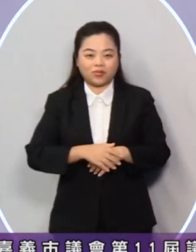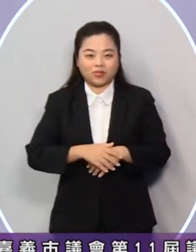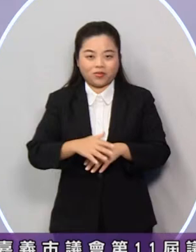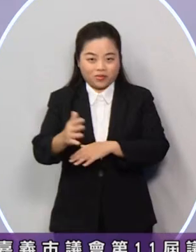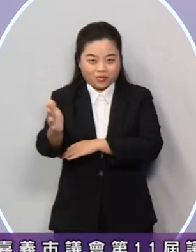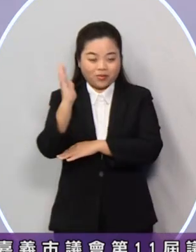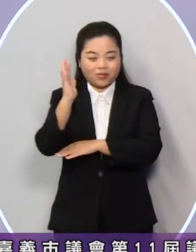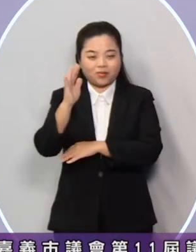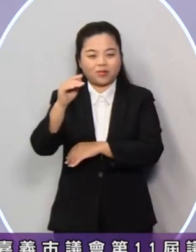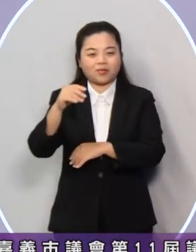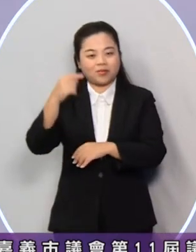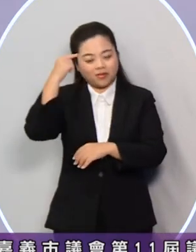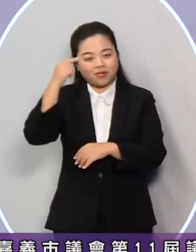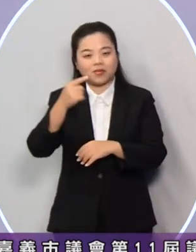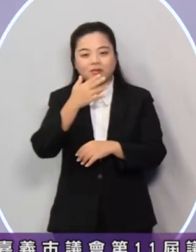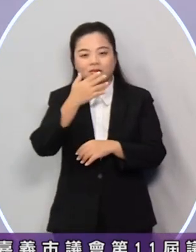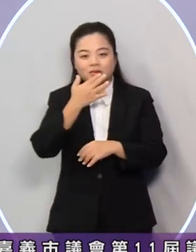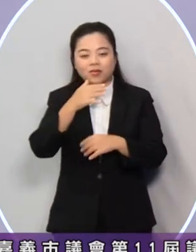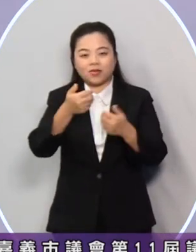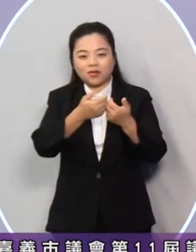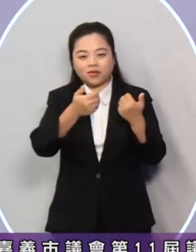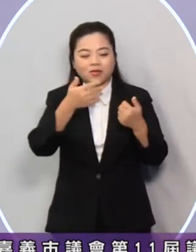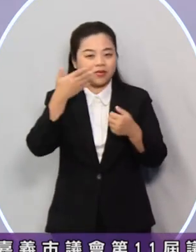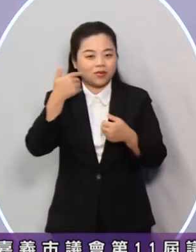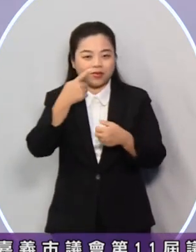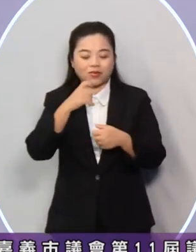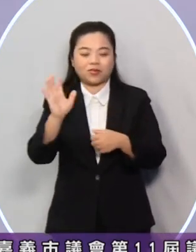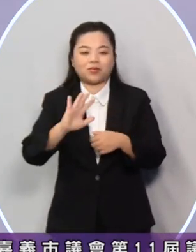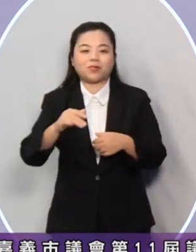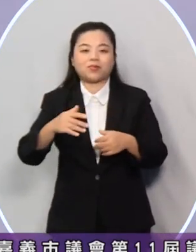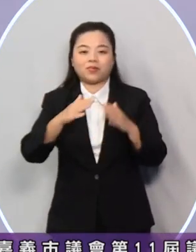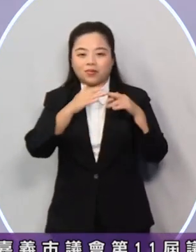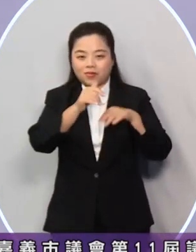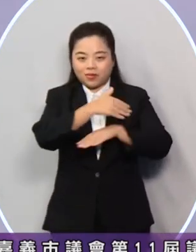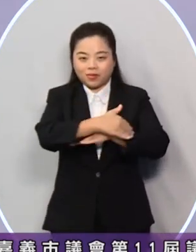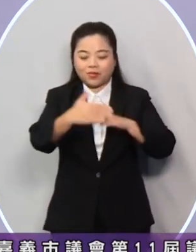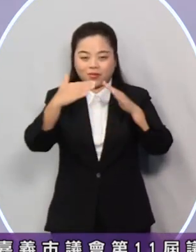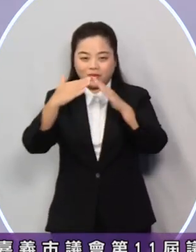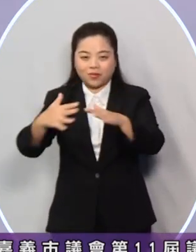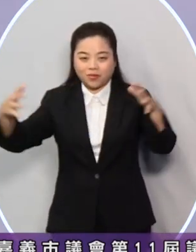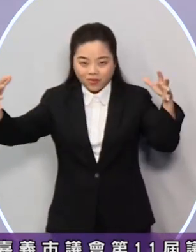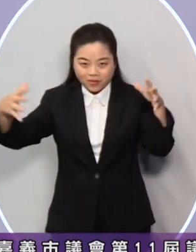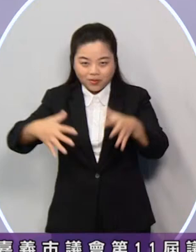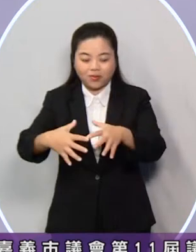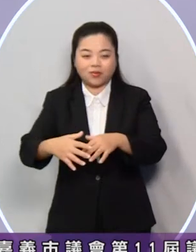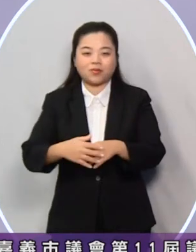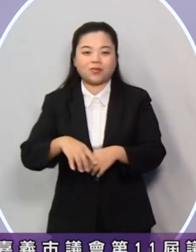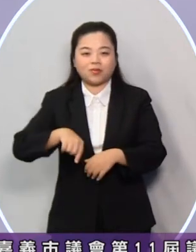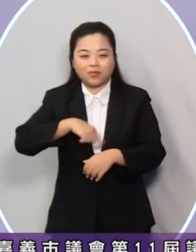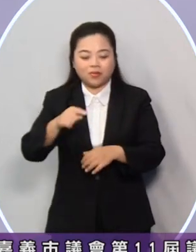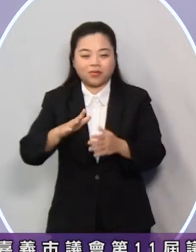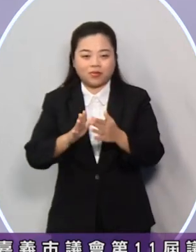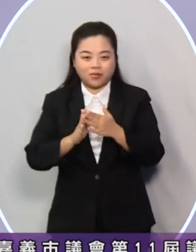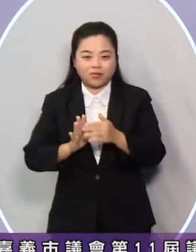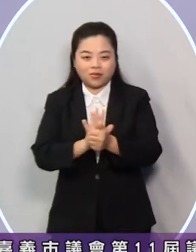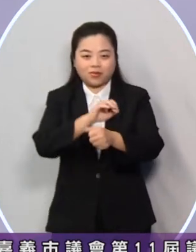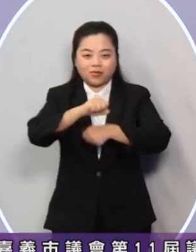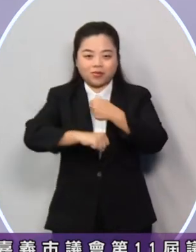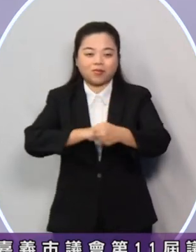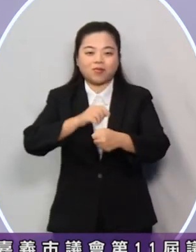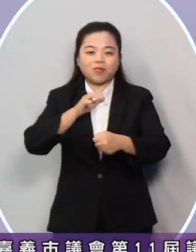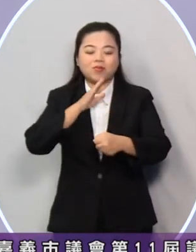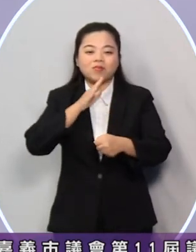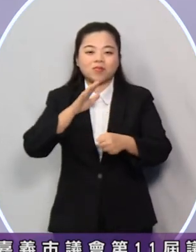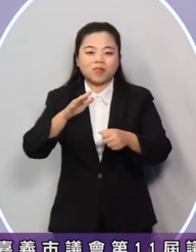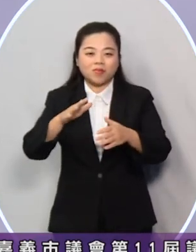希望大家不分蓝绿，县市合作共赢。既然如此，我们要来推动的甜圣节，顾名思义就是盛大